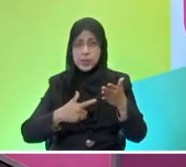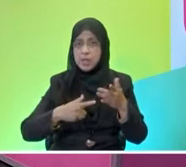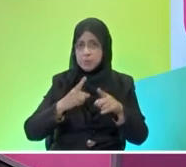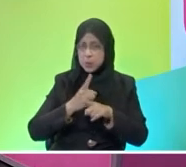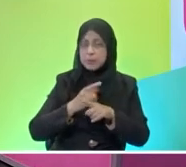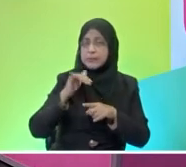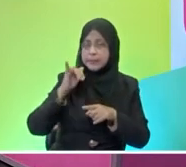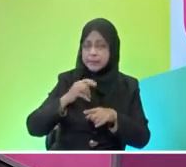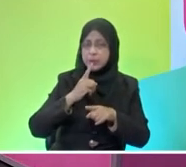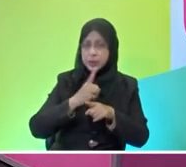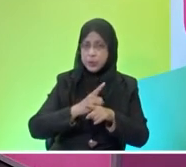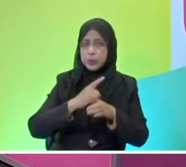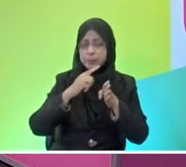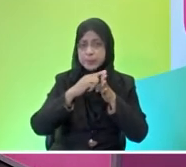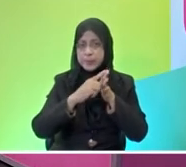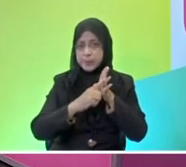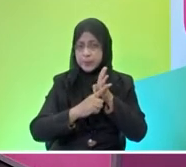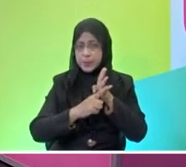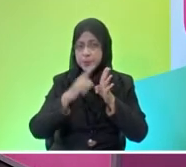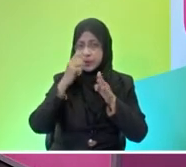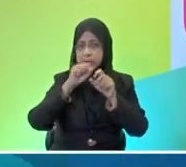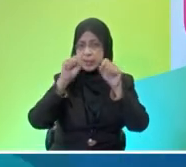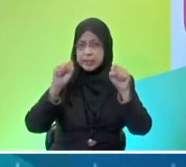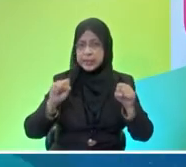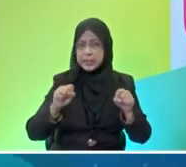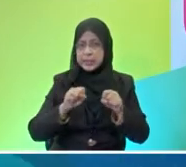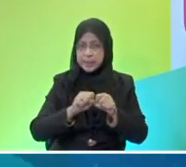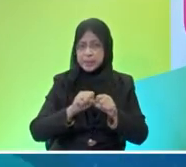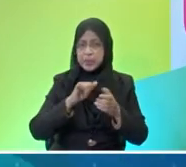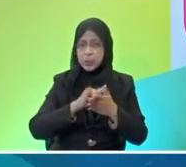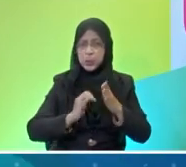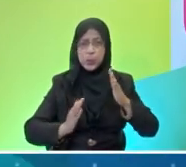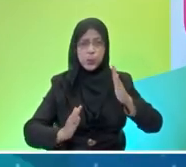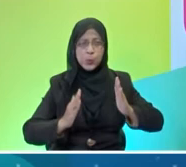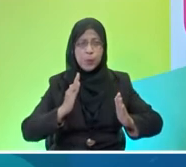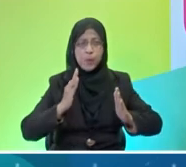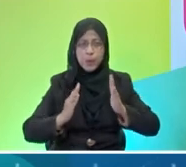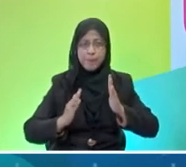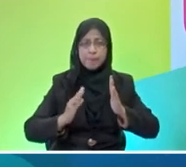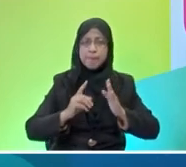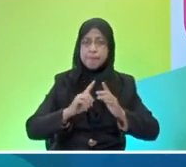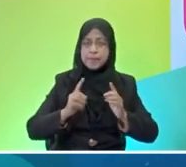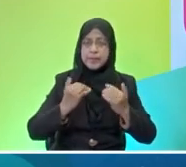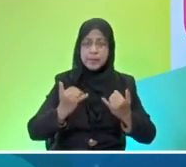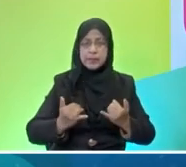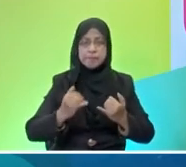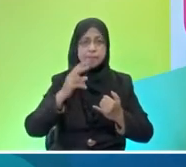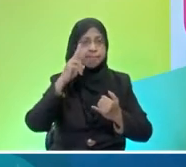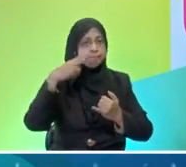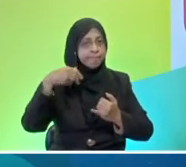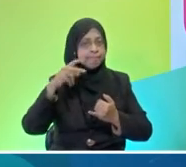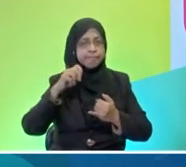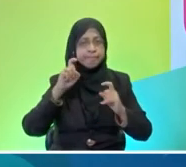yang menjadikan sesuatu sistem itu menjadi robot tilah tapi untuk peringkat pertama ini Hanif